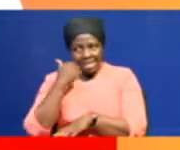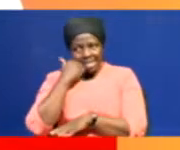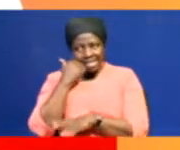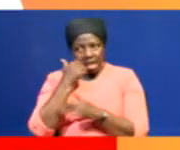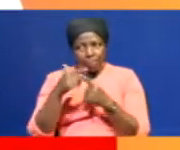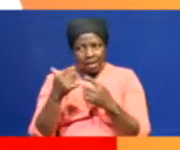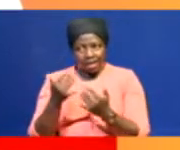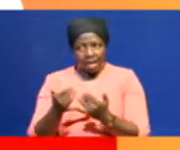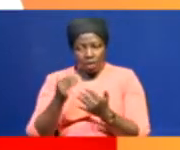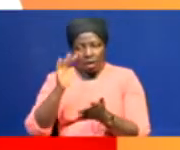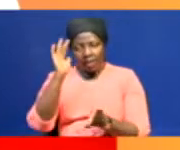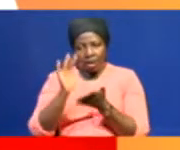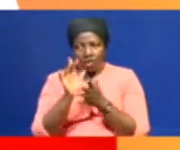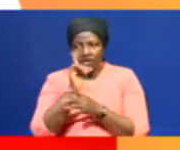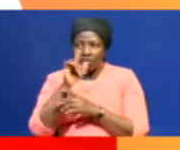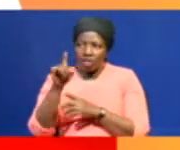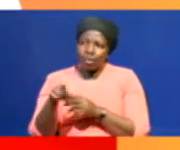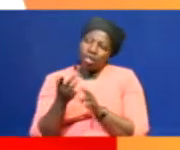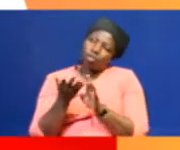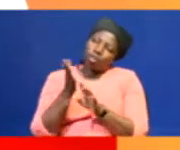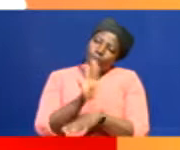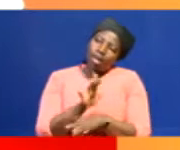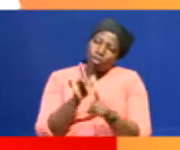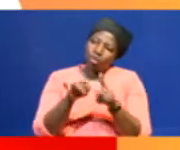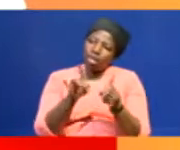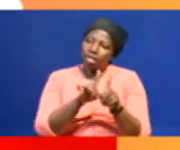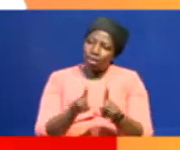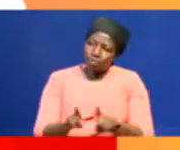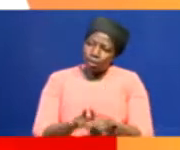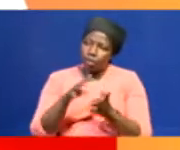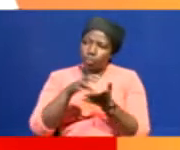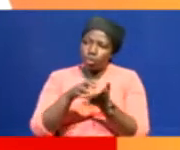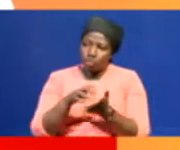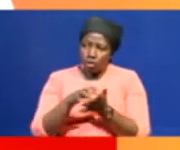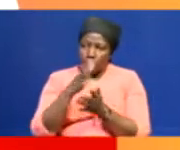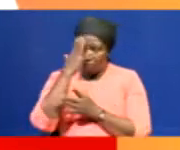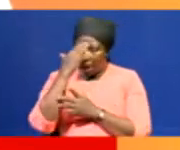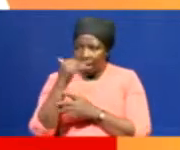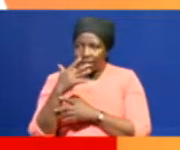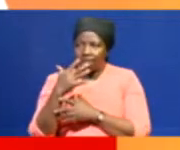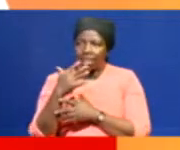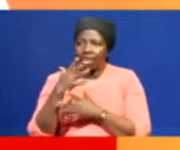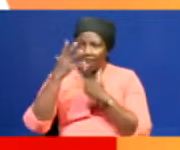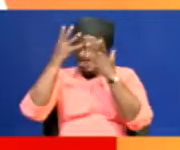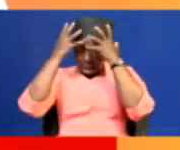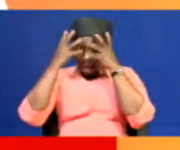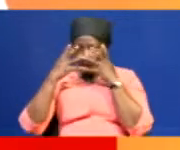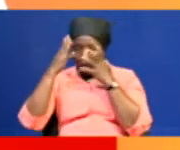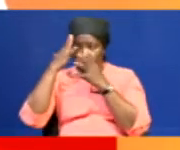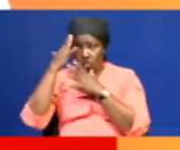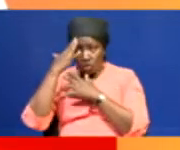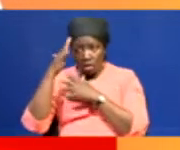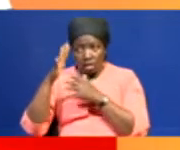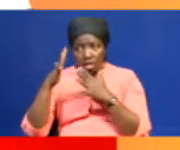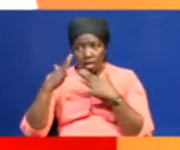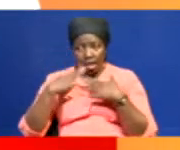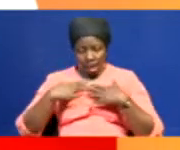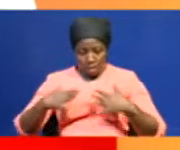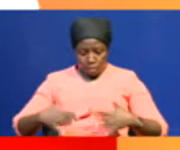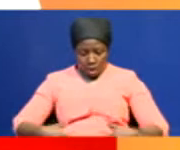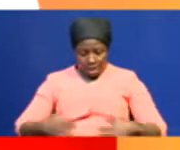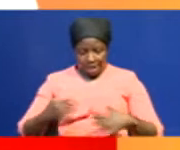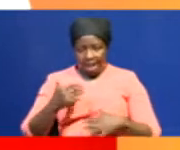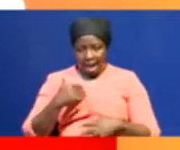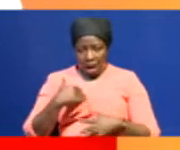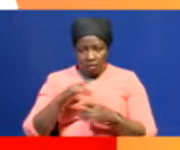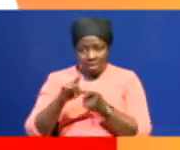ambapo tulikuwa kwa kujikinga sisi wenyewe. Kwa maana hiyo helmet, unajua mwili mzima uko na repair. Unaweza tolea mkono uwekee